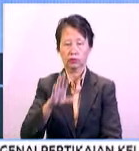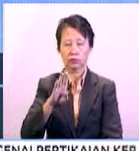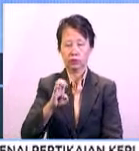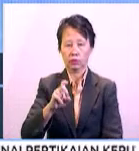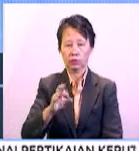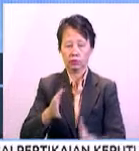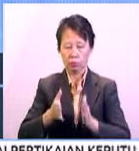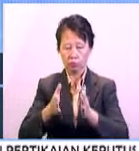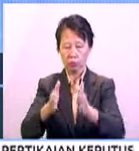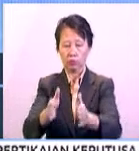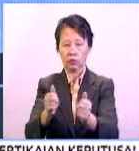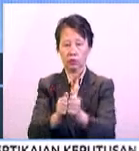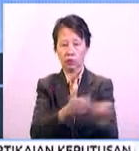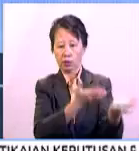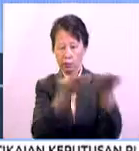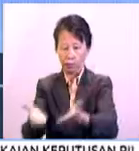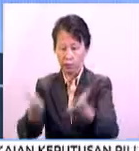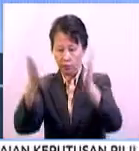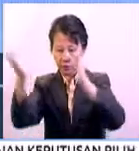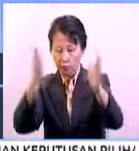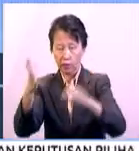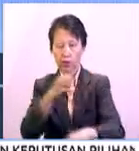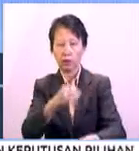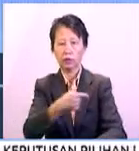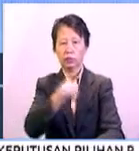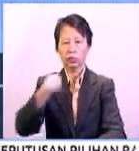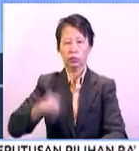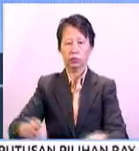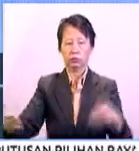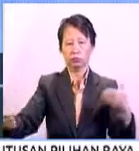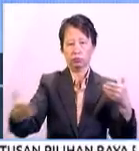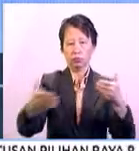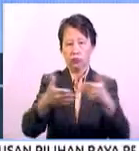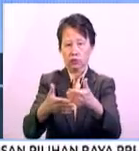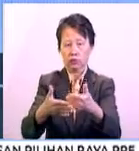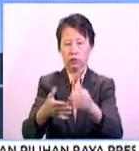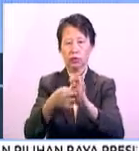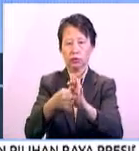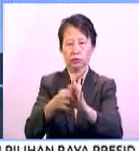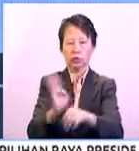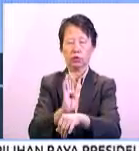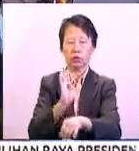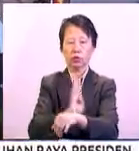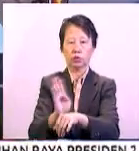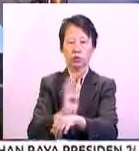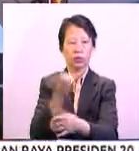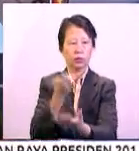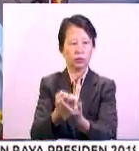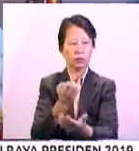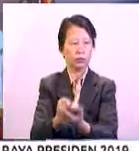Road initiative that brings Malaysia and China closer together economically.